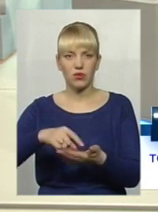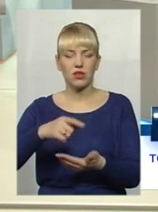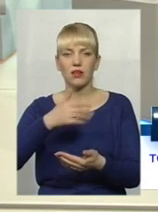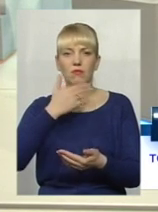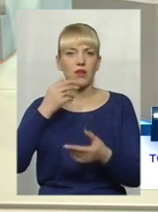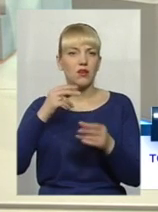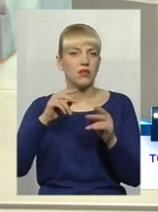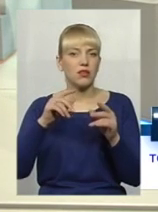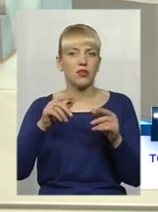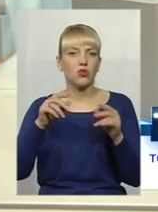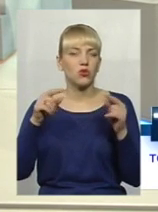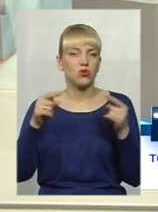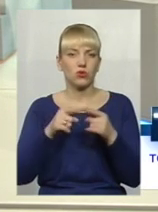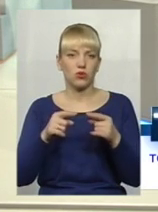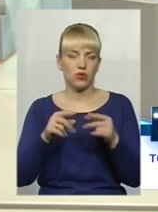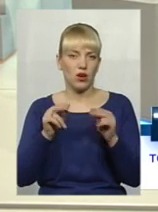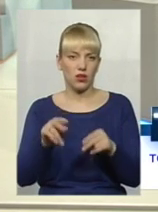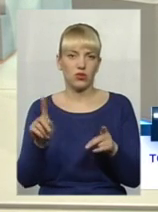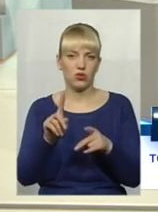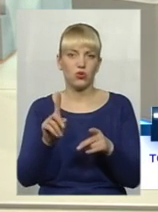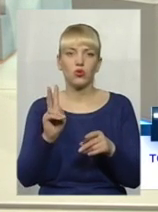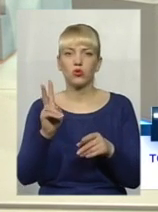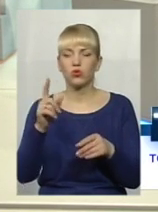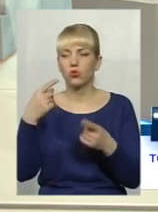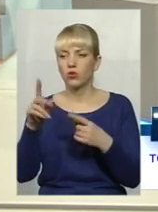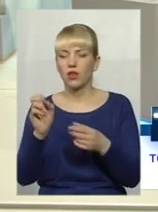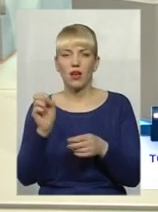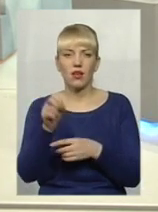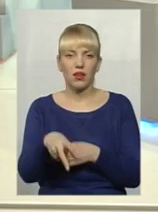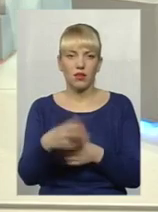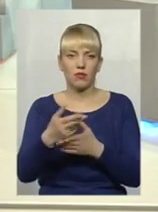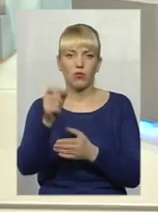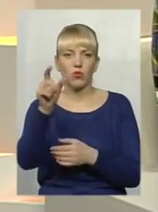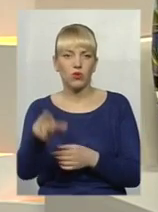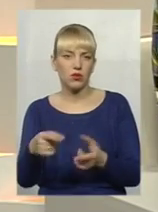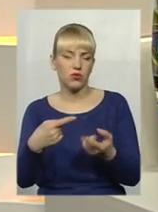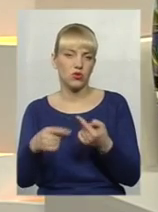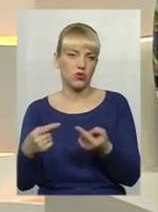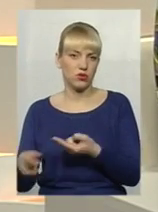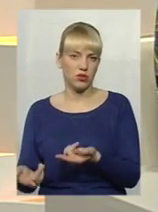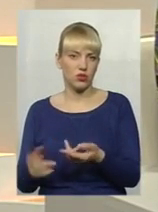будь-що і не буде розбита ця лампочка. Що можемо зробити на рівні